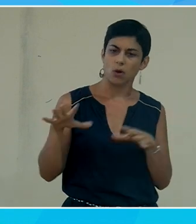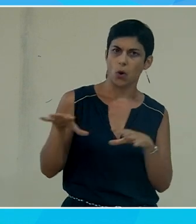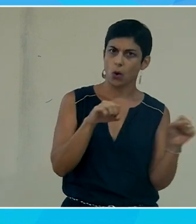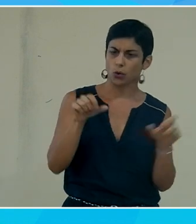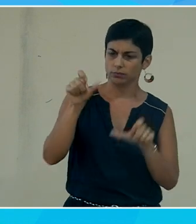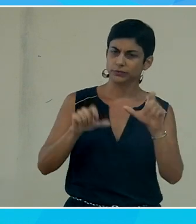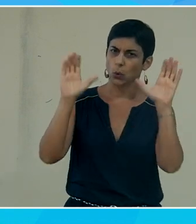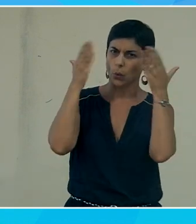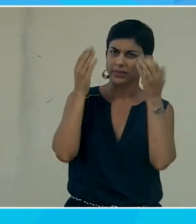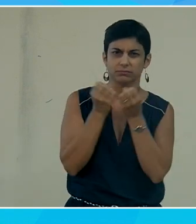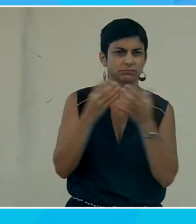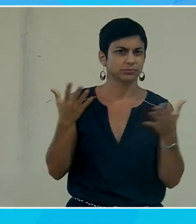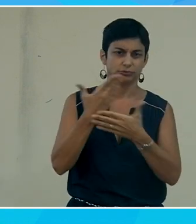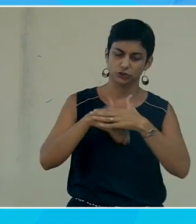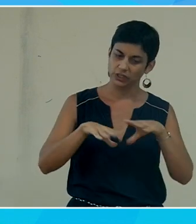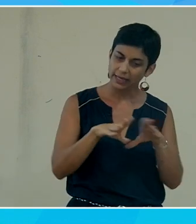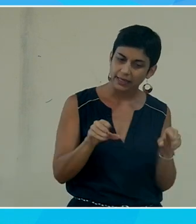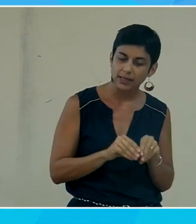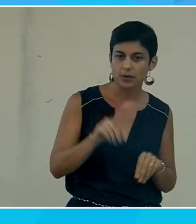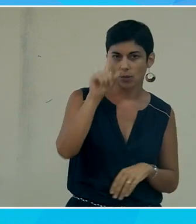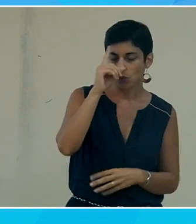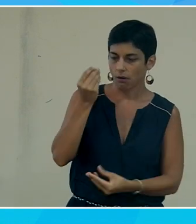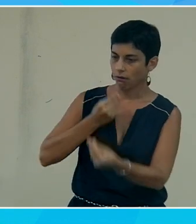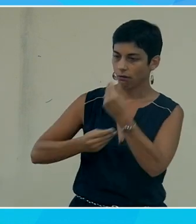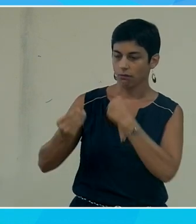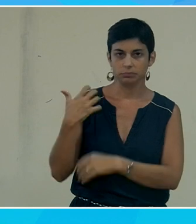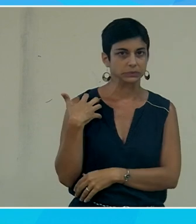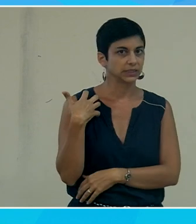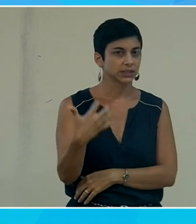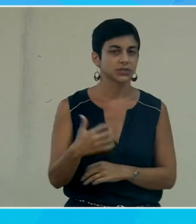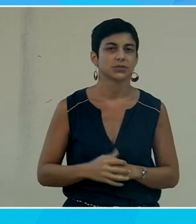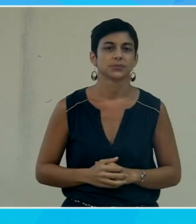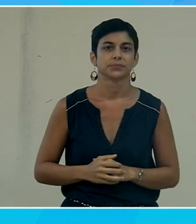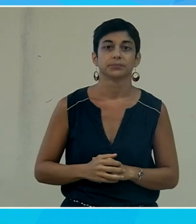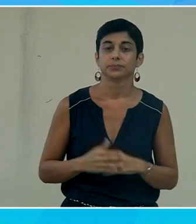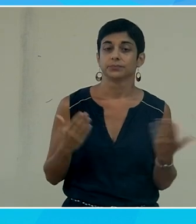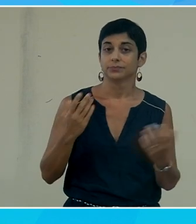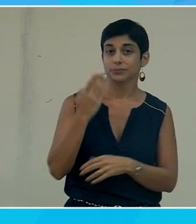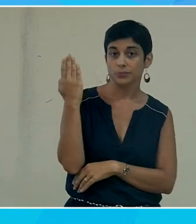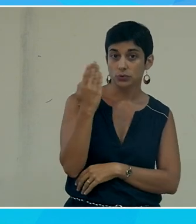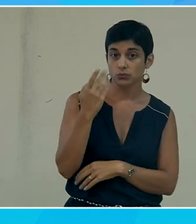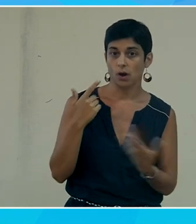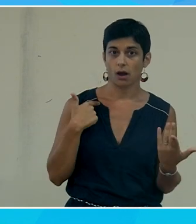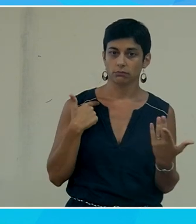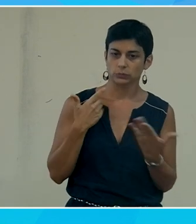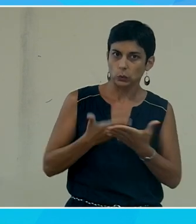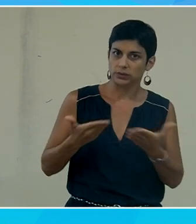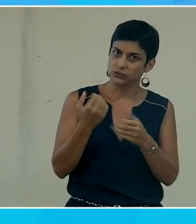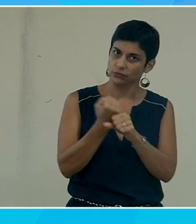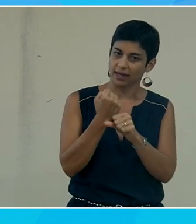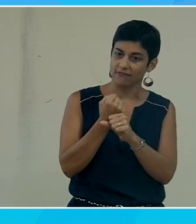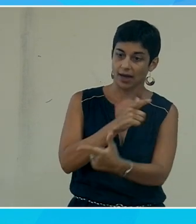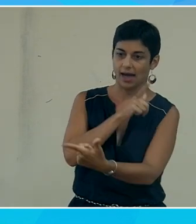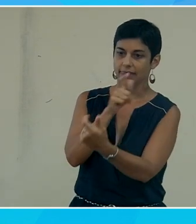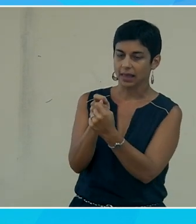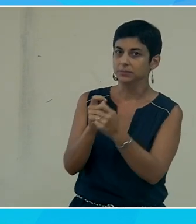des autistes dans nos équipes parce qu'ils ont apporté énormément ça nécessite de mettre des conditions de travail un peu particulières